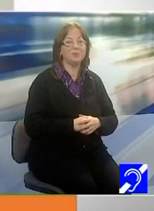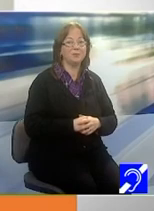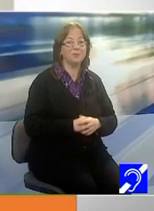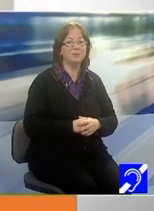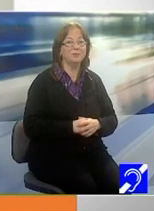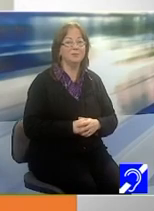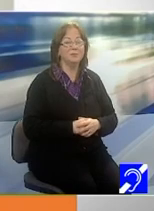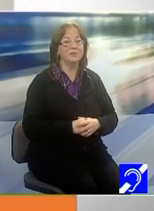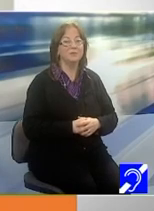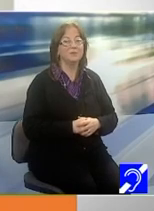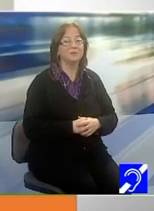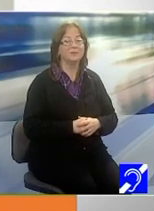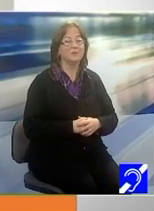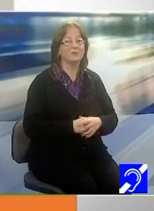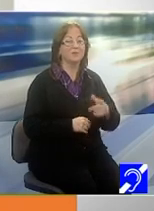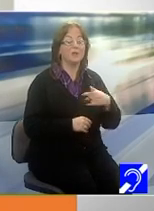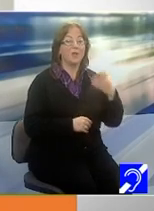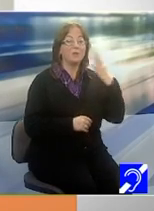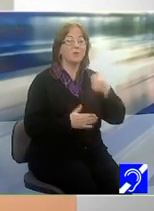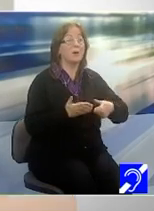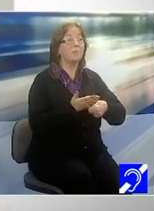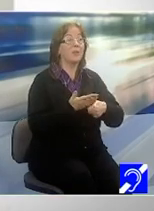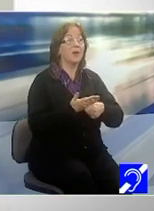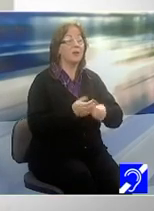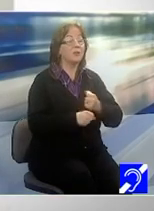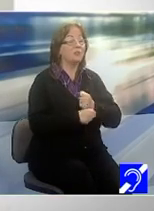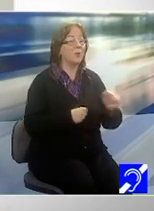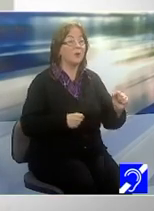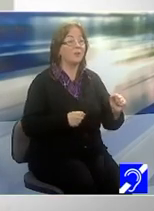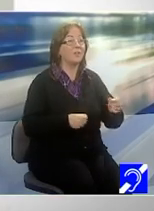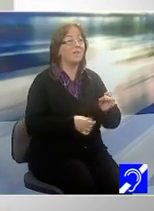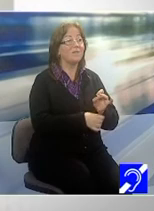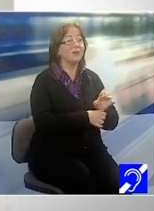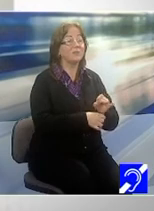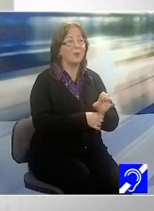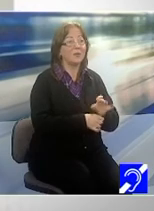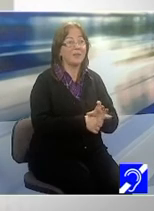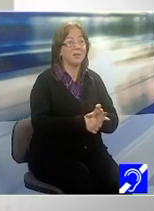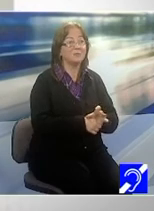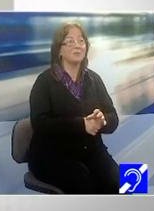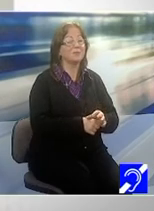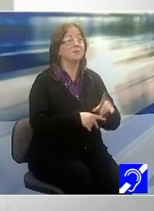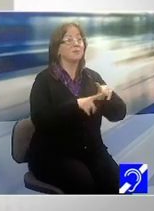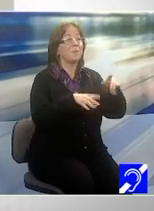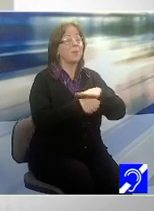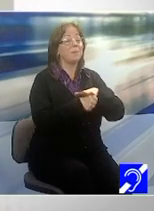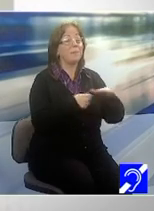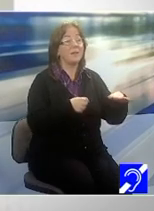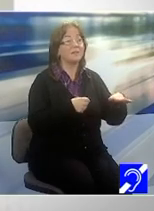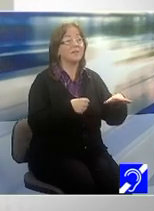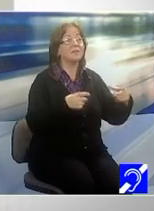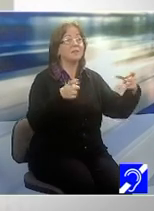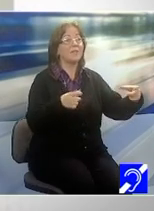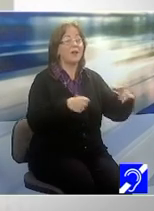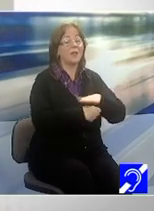că sau am uitat. Eu am vrut să cumpăr niște bilete. Da, deci nu mai sunt nici bilete la matine, ceea ce ne bucură, pentru că se vede că